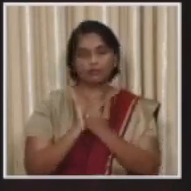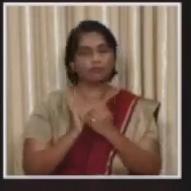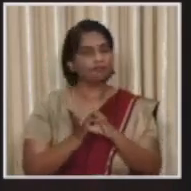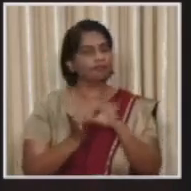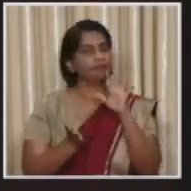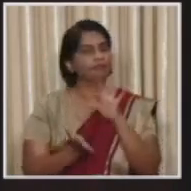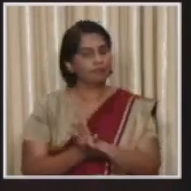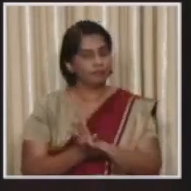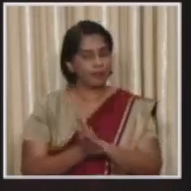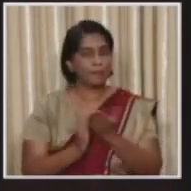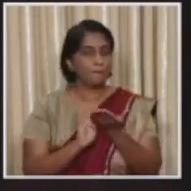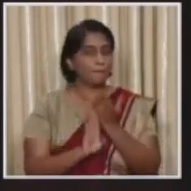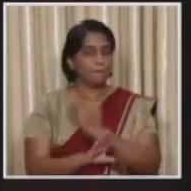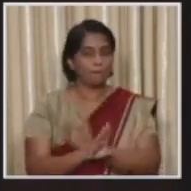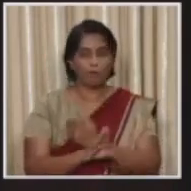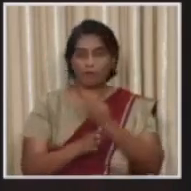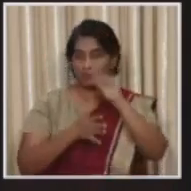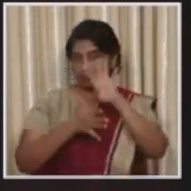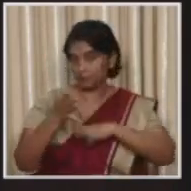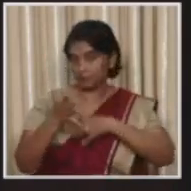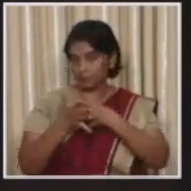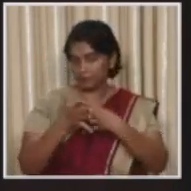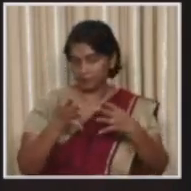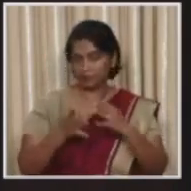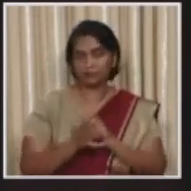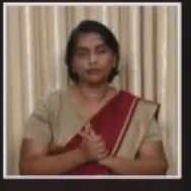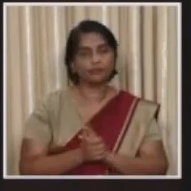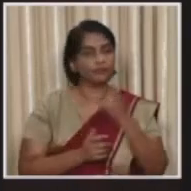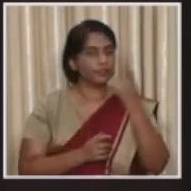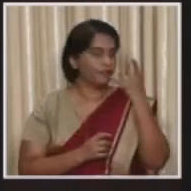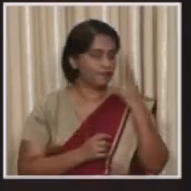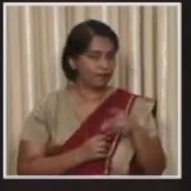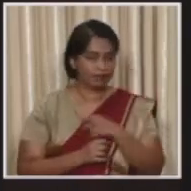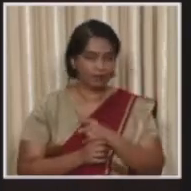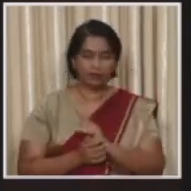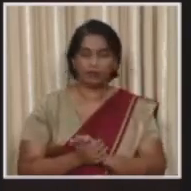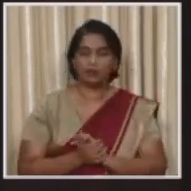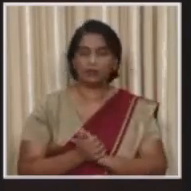ගන්න පසුගිය අයවැයේදී. එනිසා